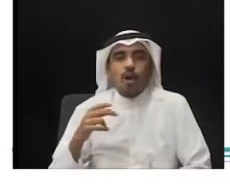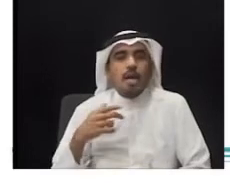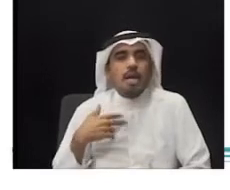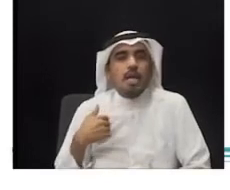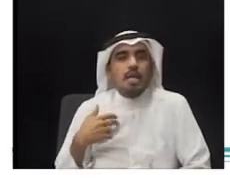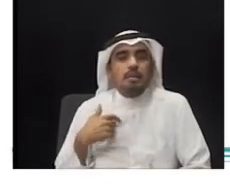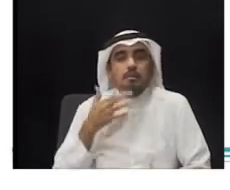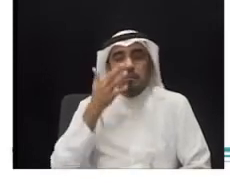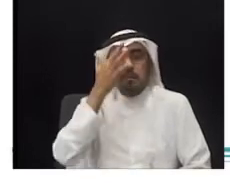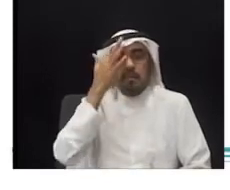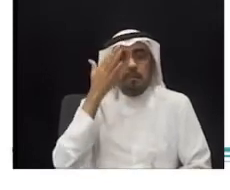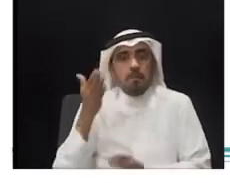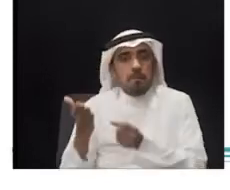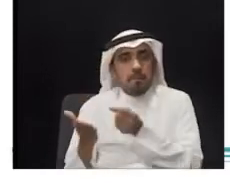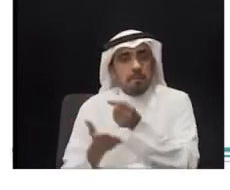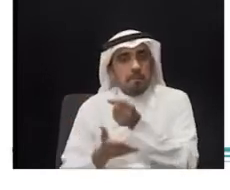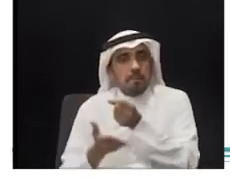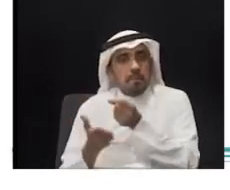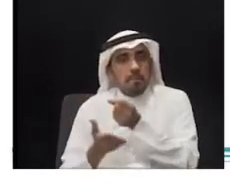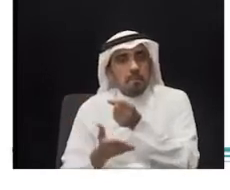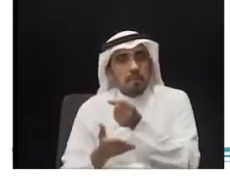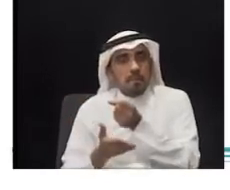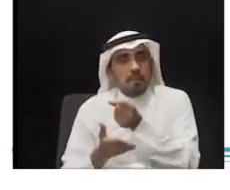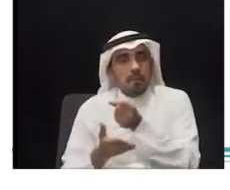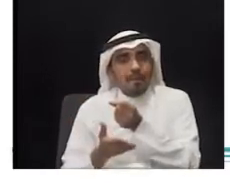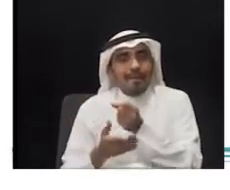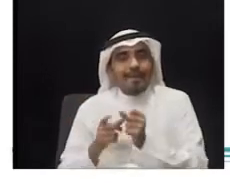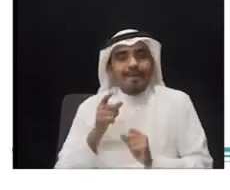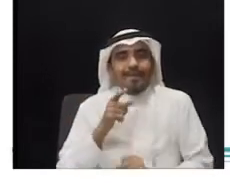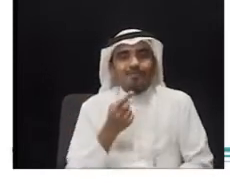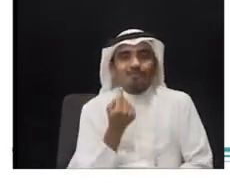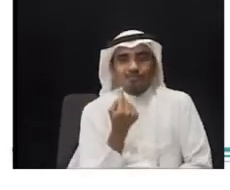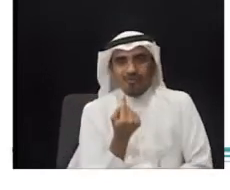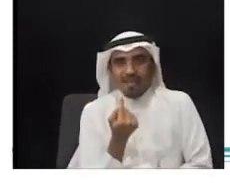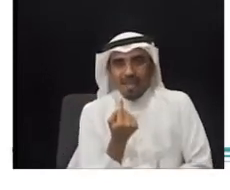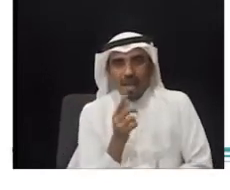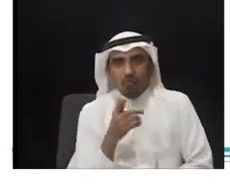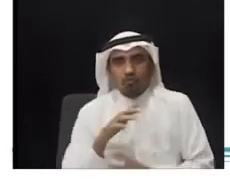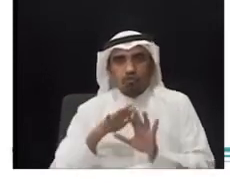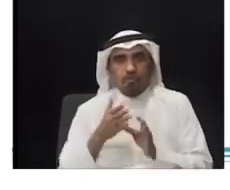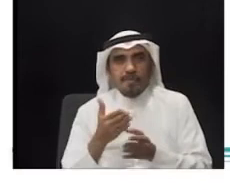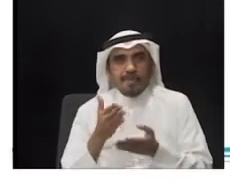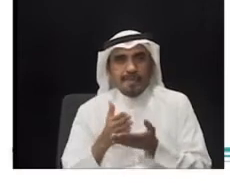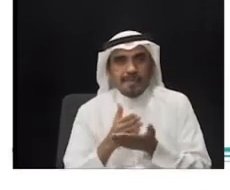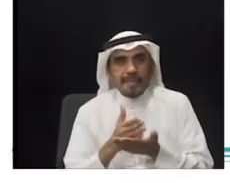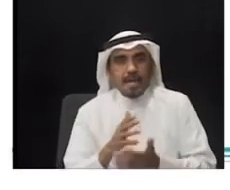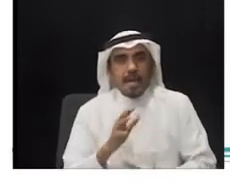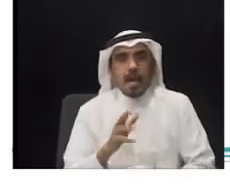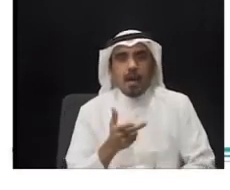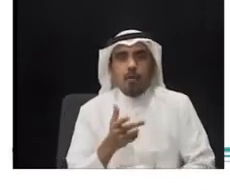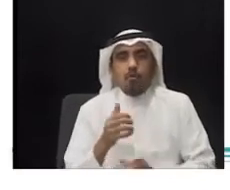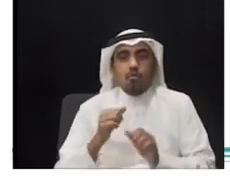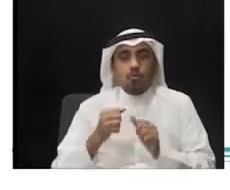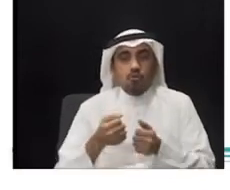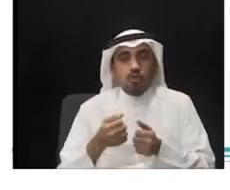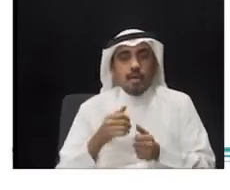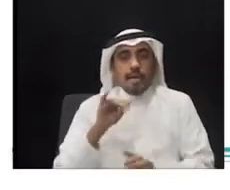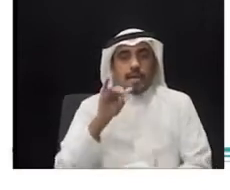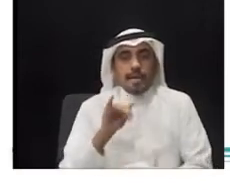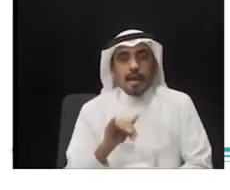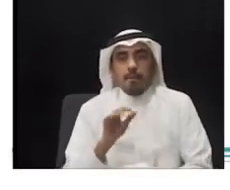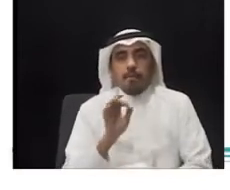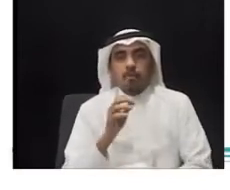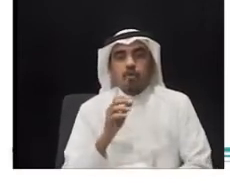باختلاف نوع الاسم، فقد تكون مجرورة وعلامة جرها الكسرة إذا جاءت مفردة أو جمع تكسير،